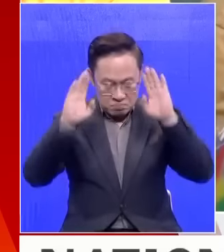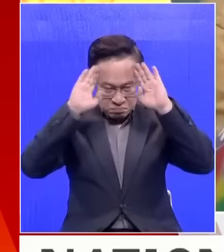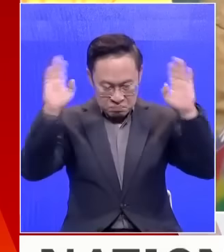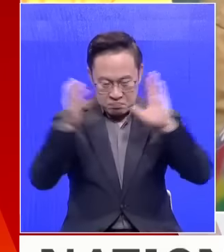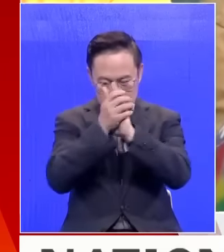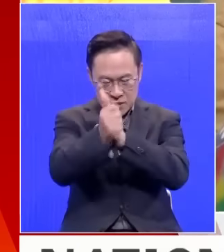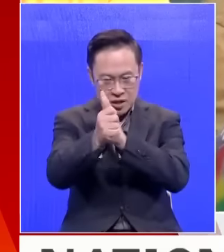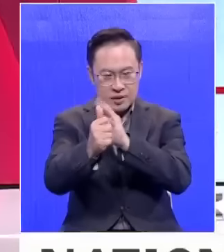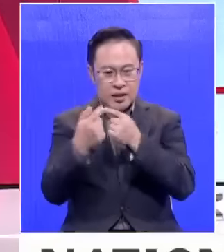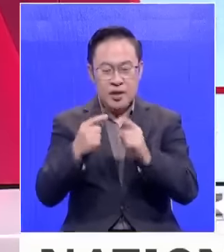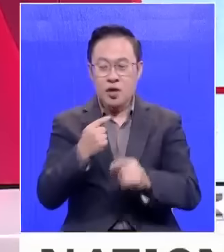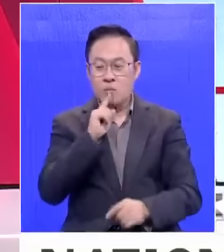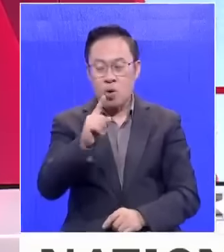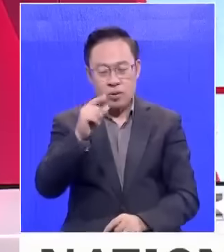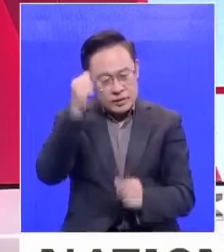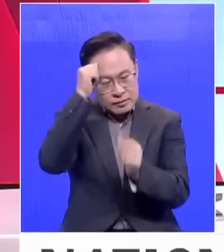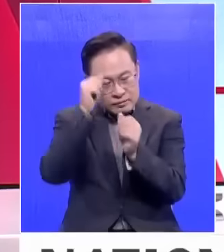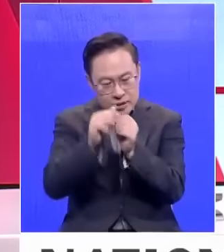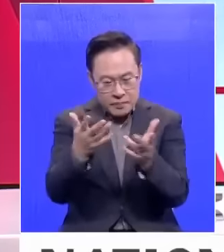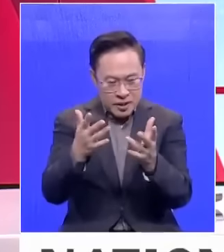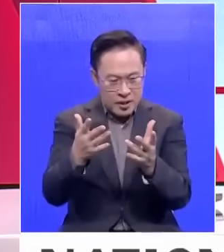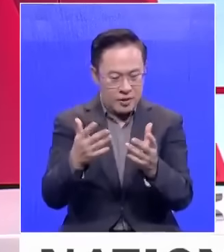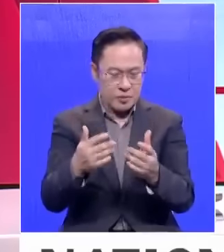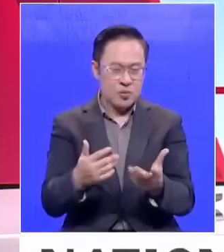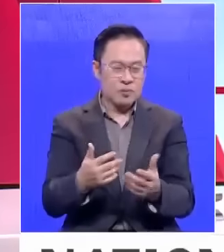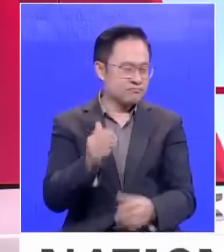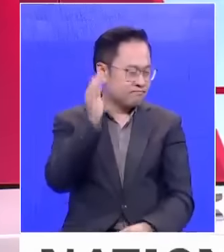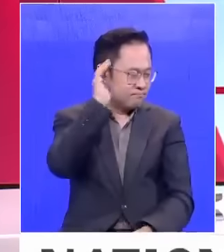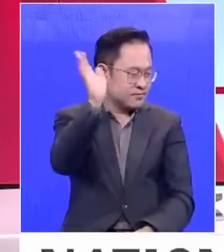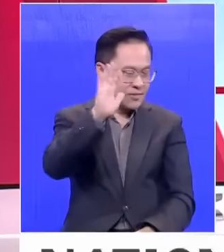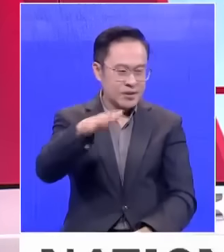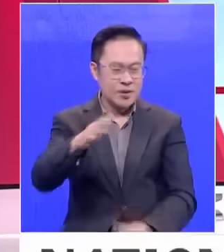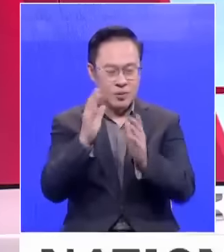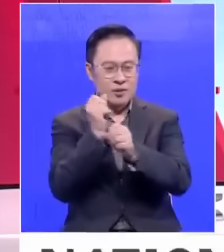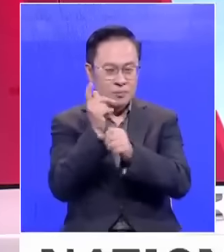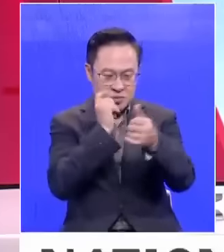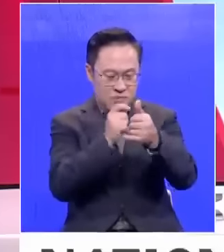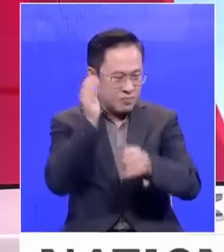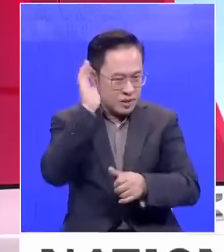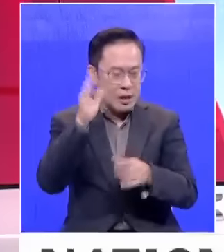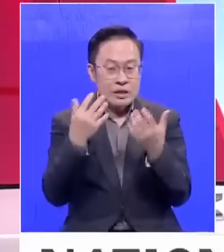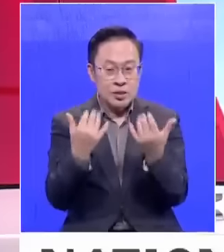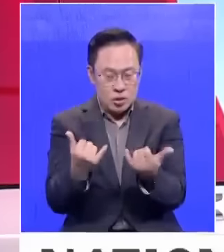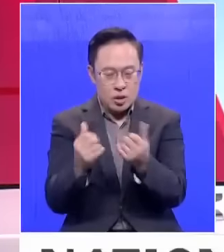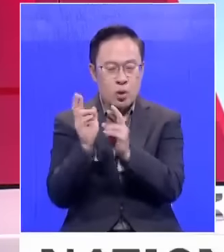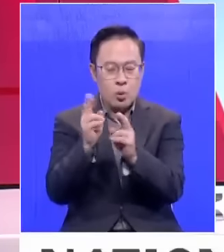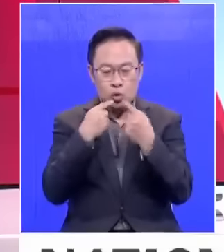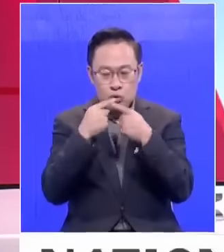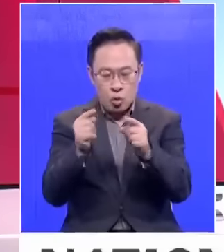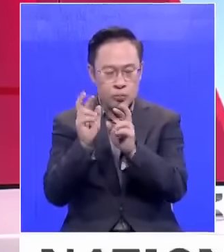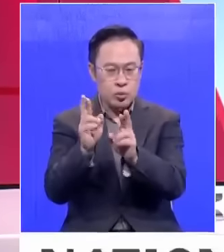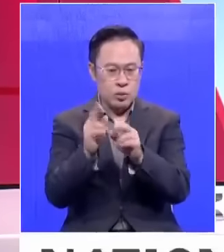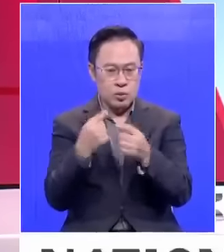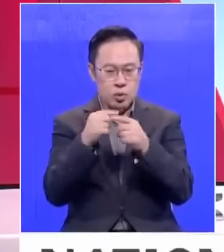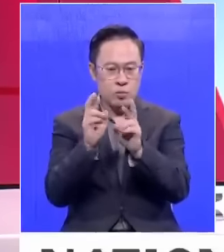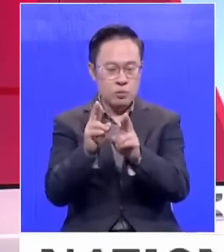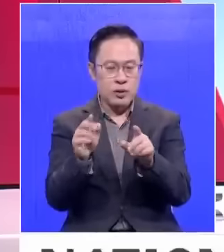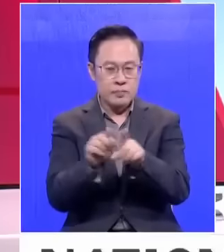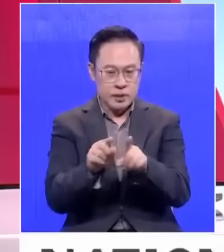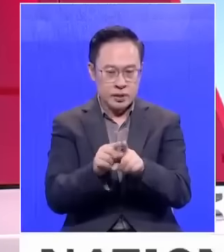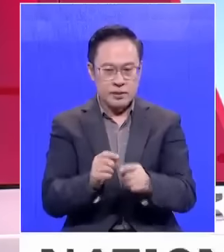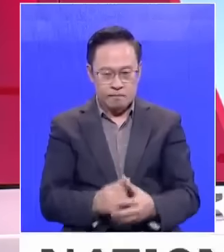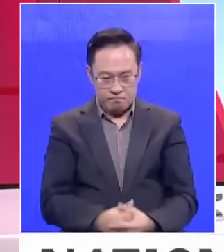กรทั้งแบบลอดช่องอะไรเงี้ยคือแบบโอ้ได้หมดทุกอย่างเลยแล้วอาจารย์ต้องระวังมากในการที่จะตอบ ในการประชุมหลายครั้งเนี่ยนะฮะข้